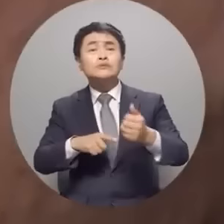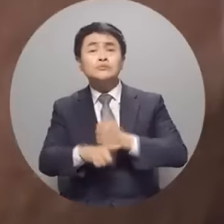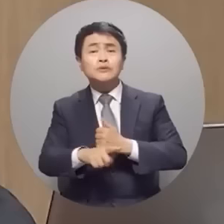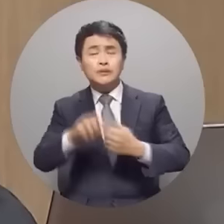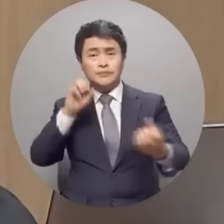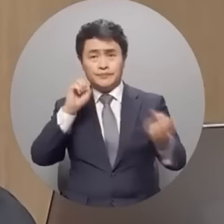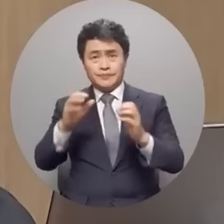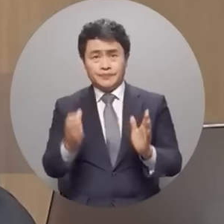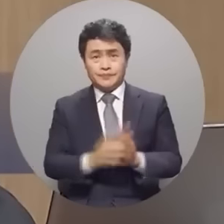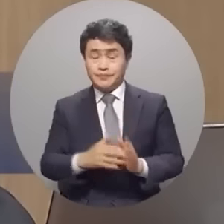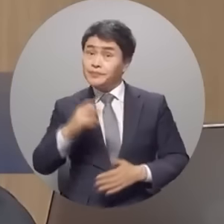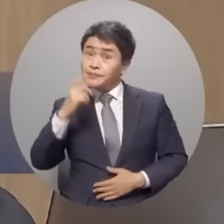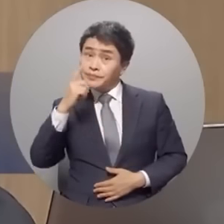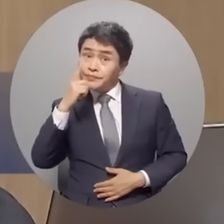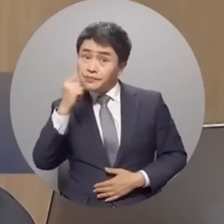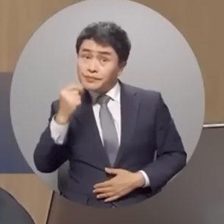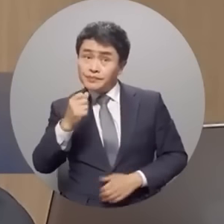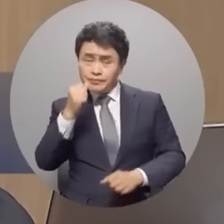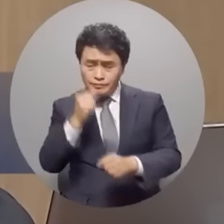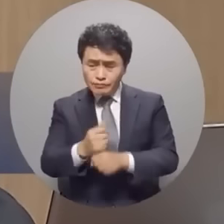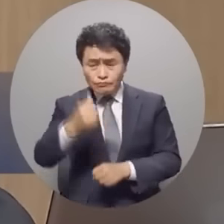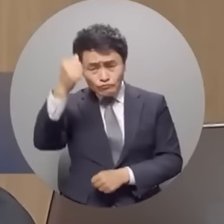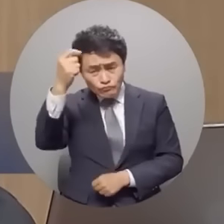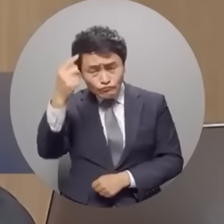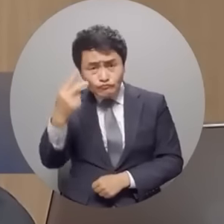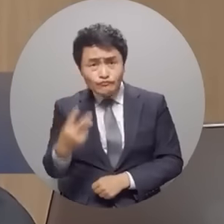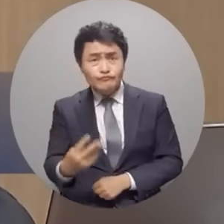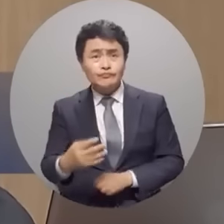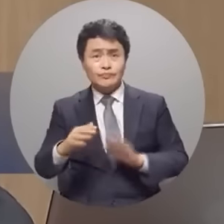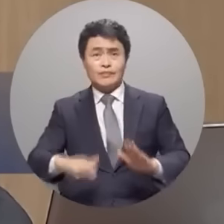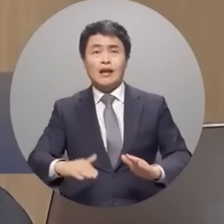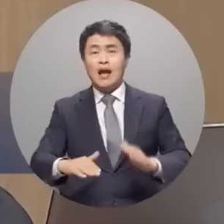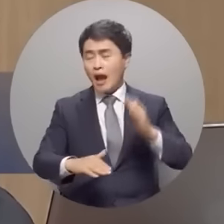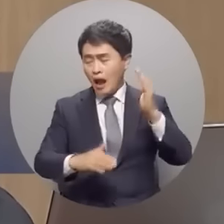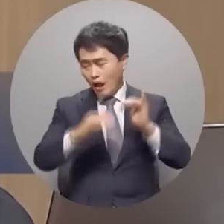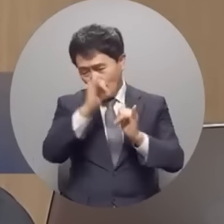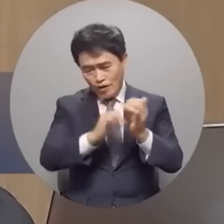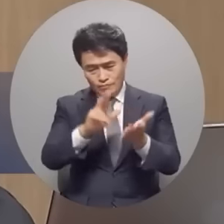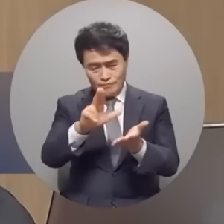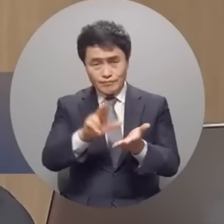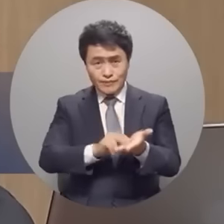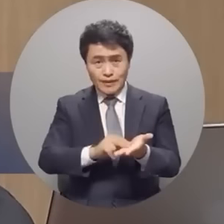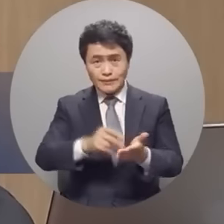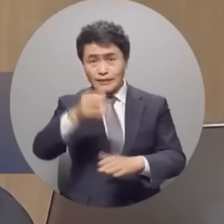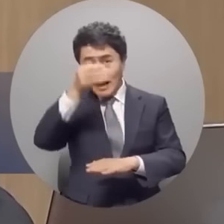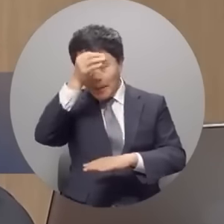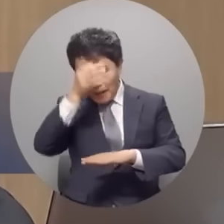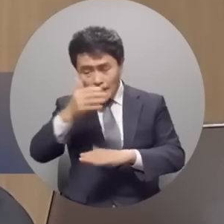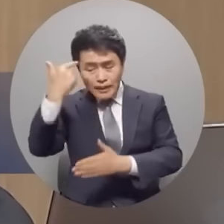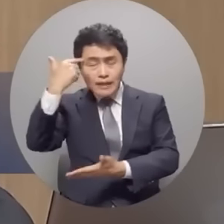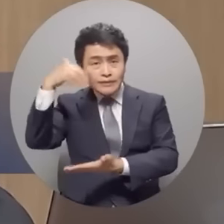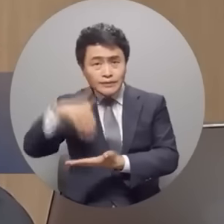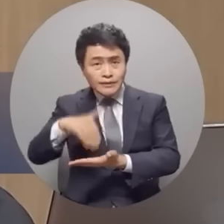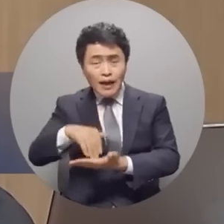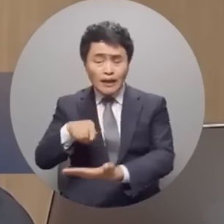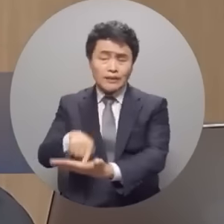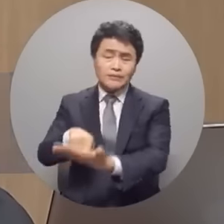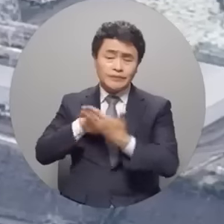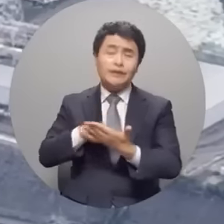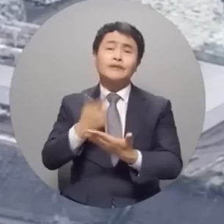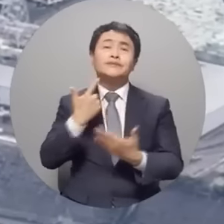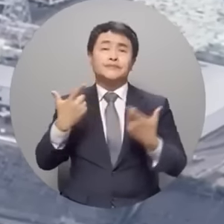답했습니다. 일본은 이미 수십 차례에 걸쳐 우리에게 과거사 문제에 대해 반성과 사과를 표한 바